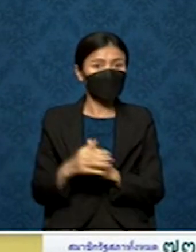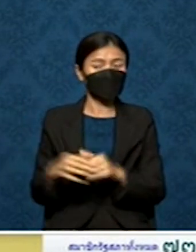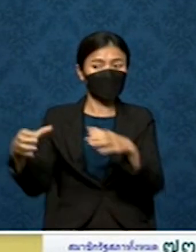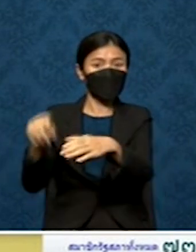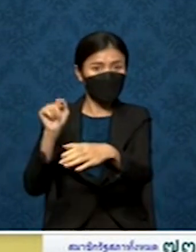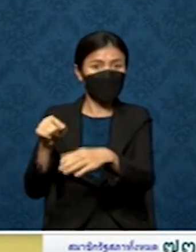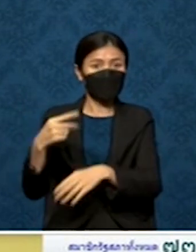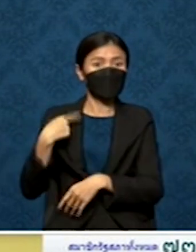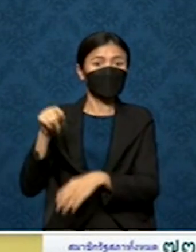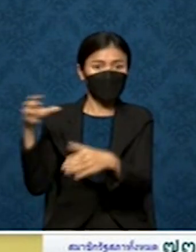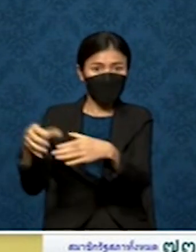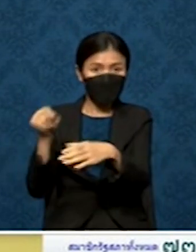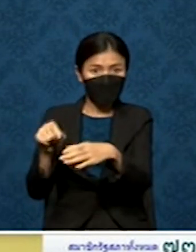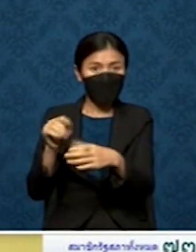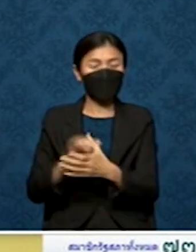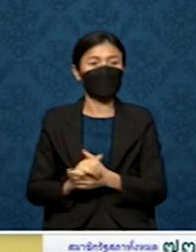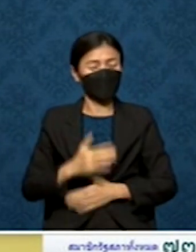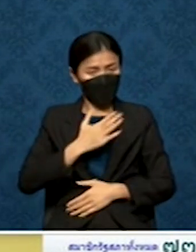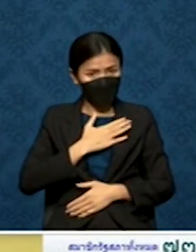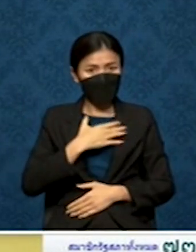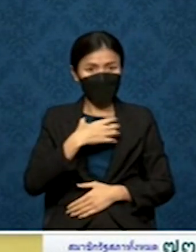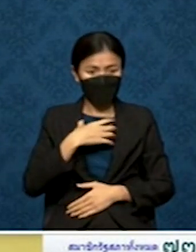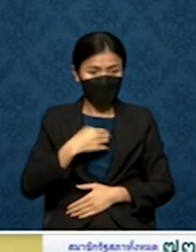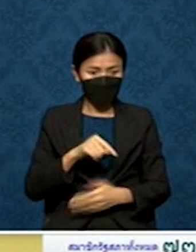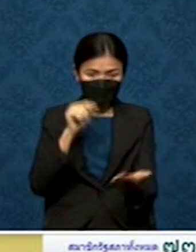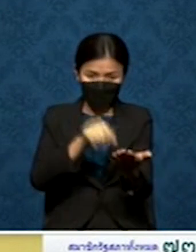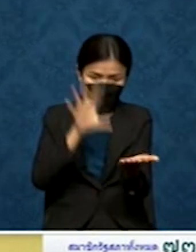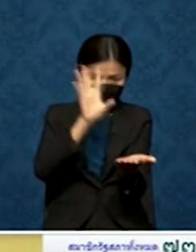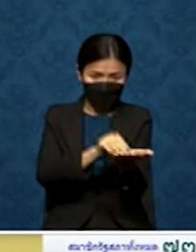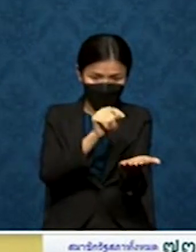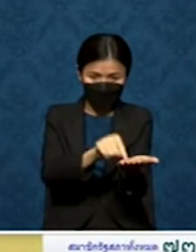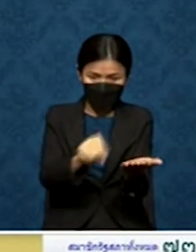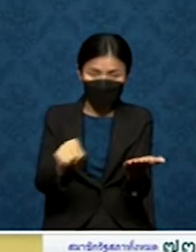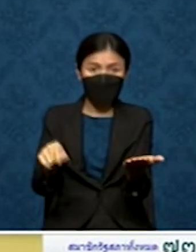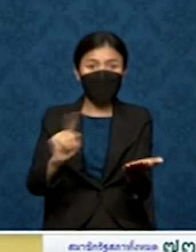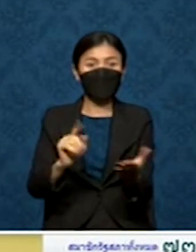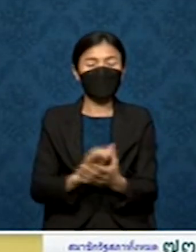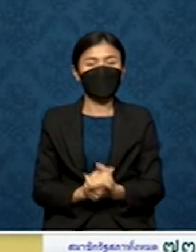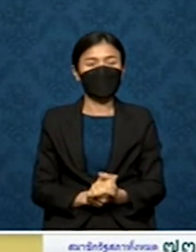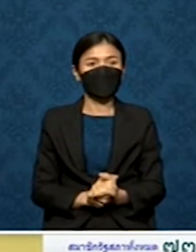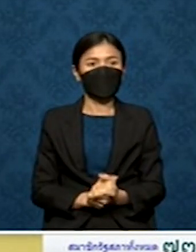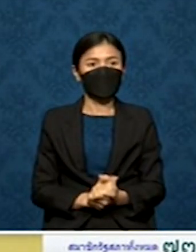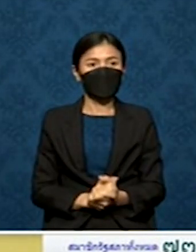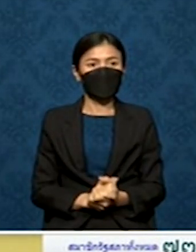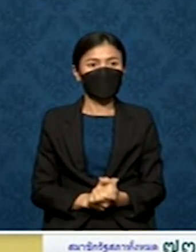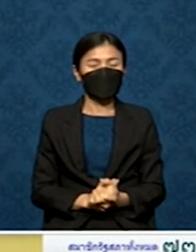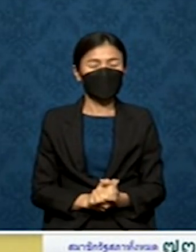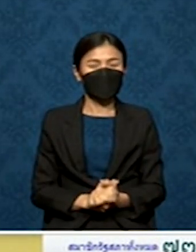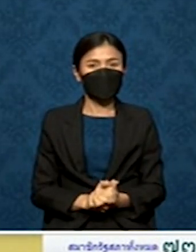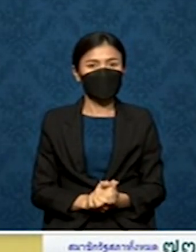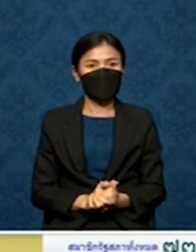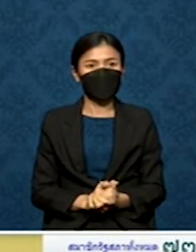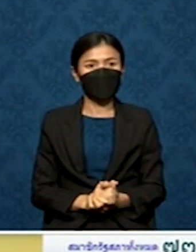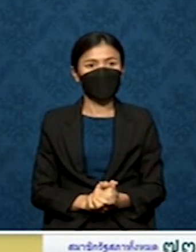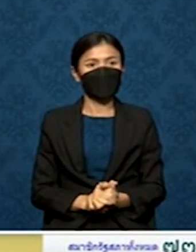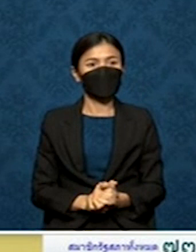สิ่งที่ผมอยากจะเห็นนะแล้วอยากให้บรรจุอยู่ในเนี้ยลองดูได้ไหมฮะทำอย่างไรถึงจะให้การเ